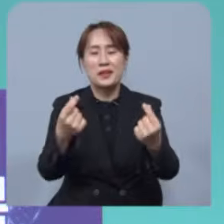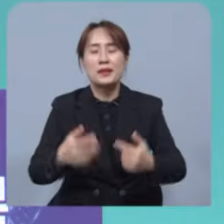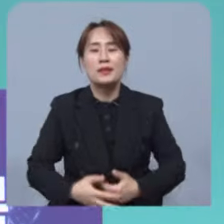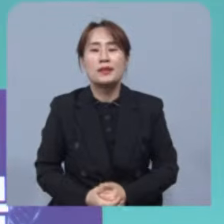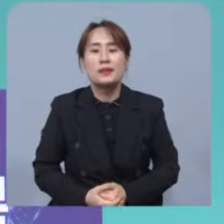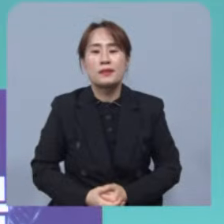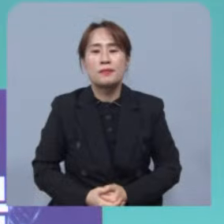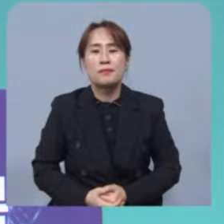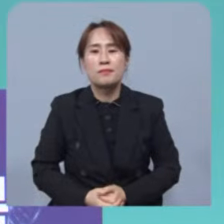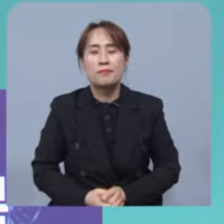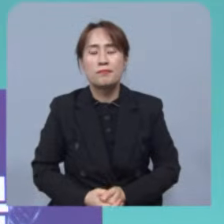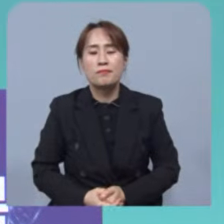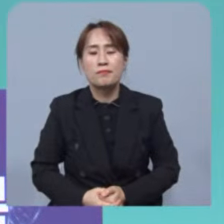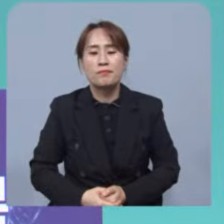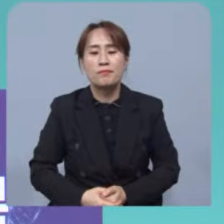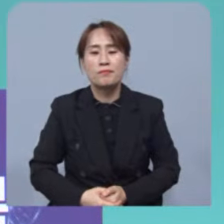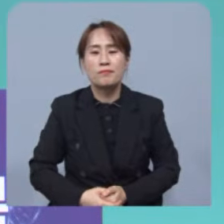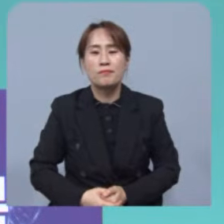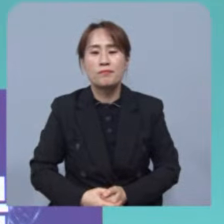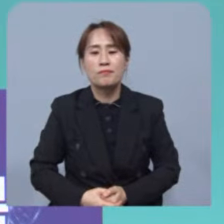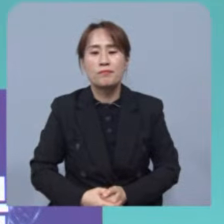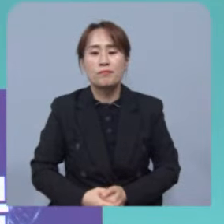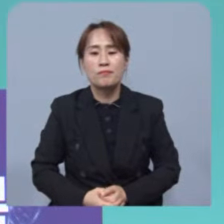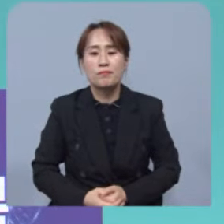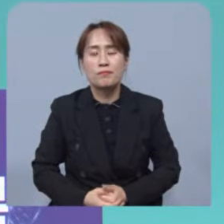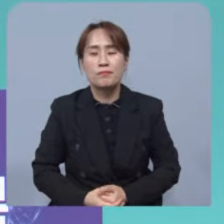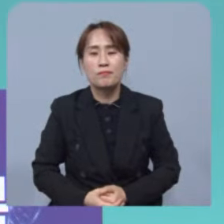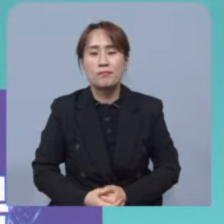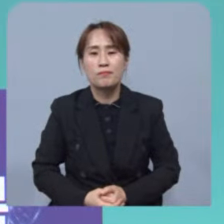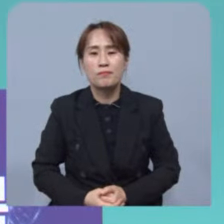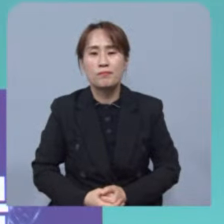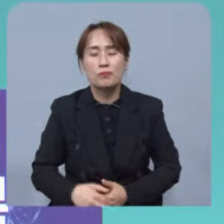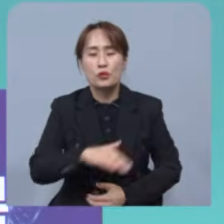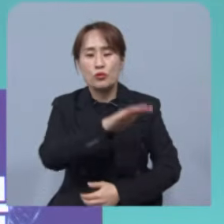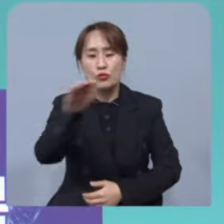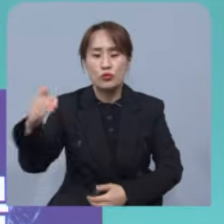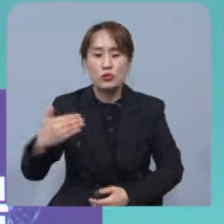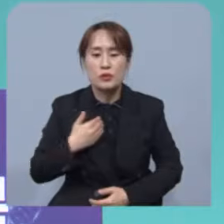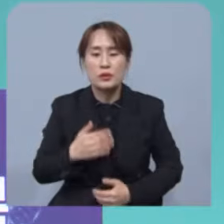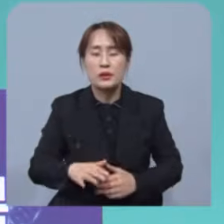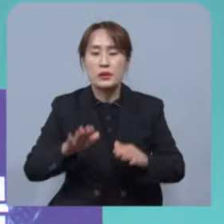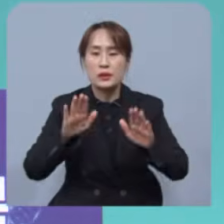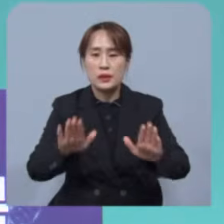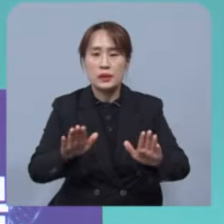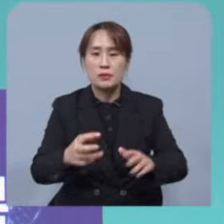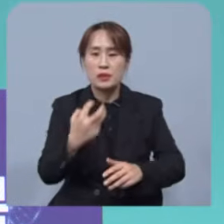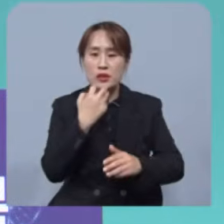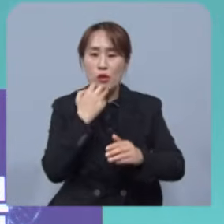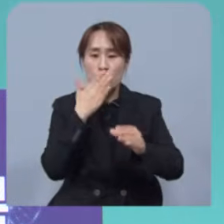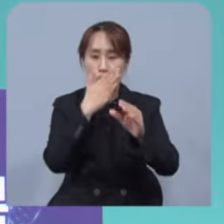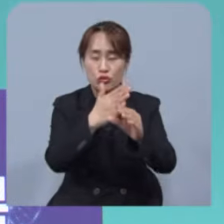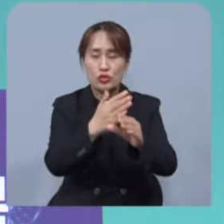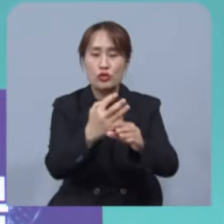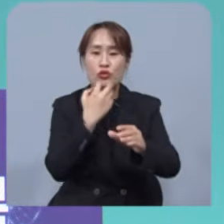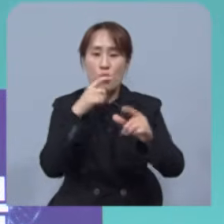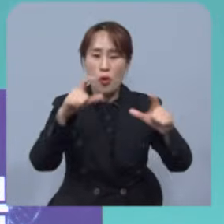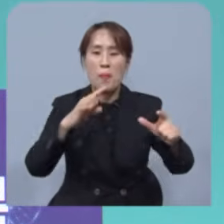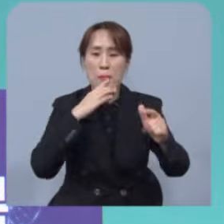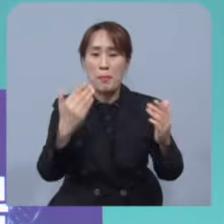어쨌든 우리는 전국을 세계적으로 지금은 일극체계인데 수도권 한